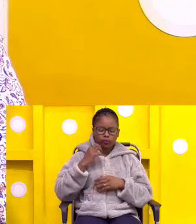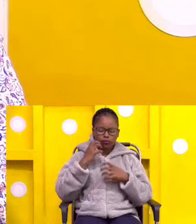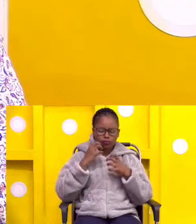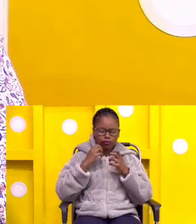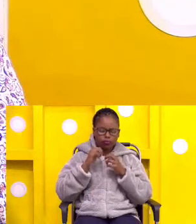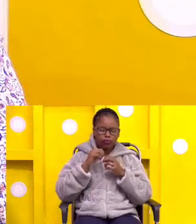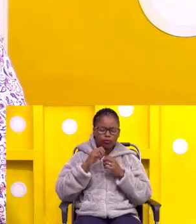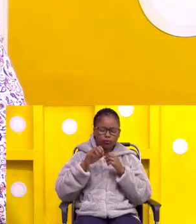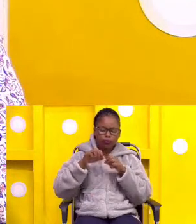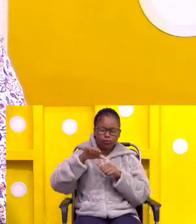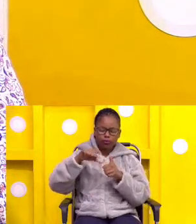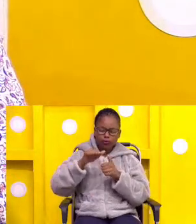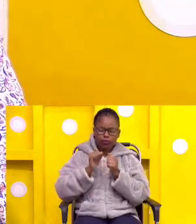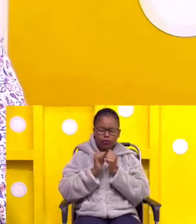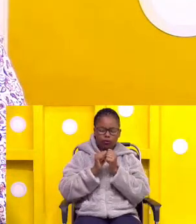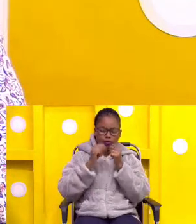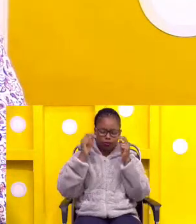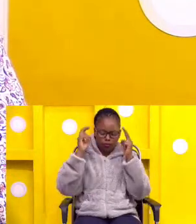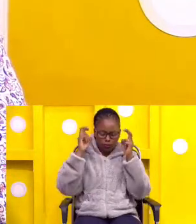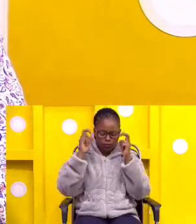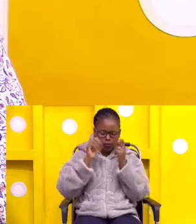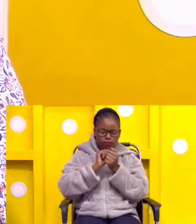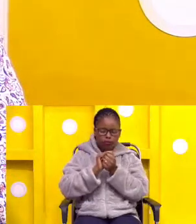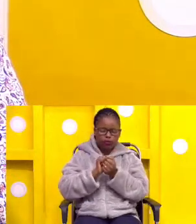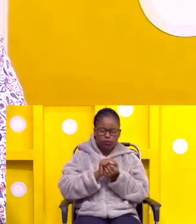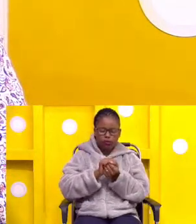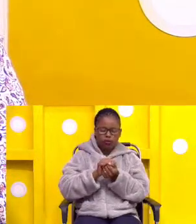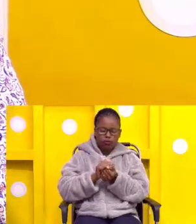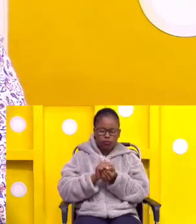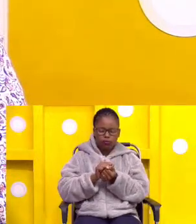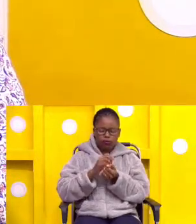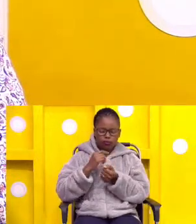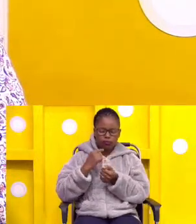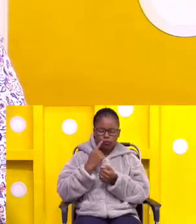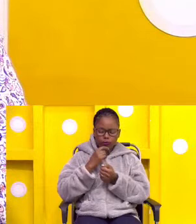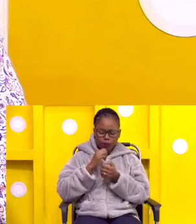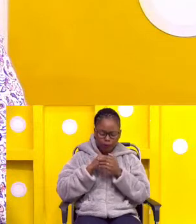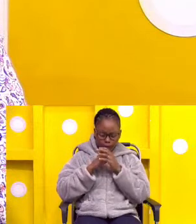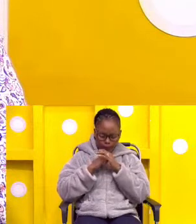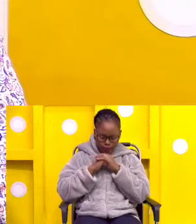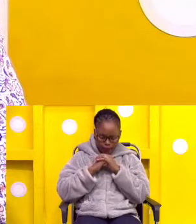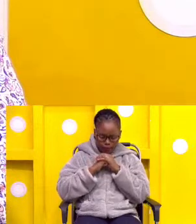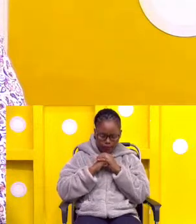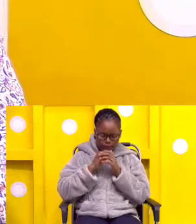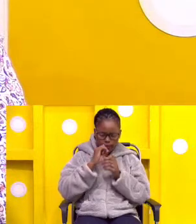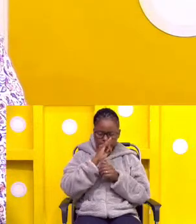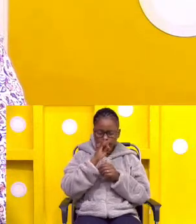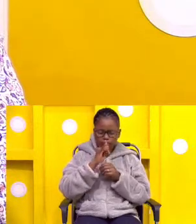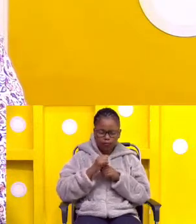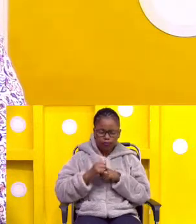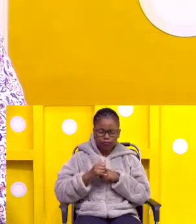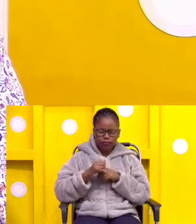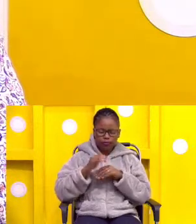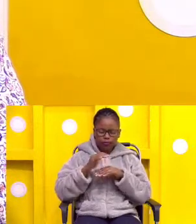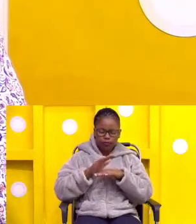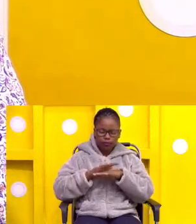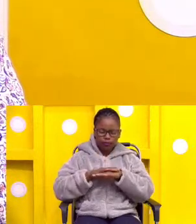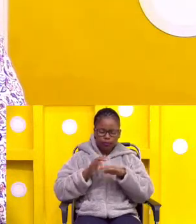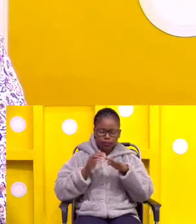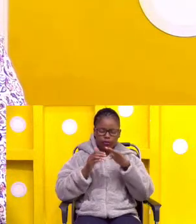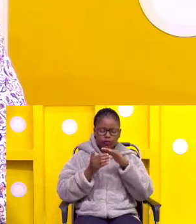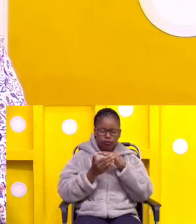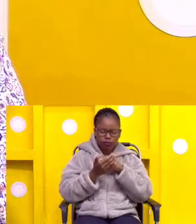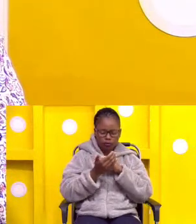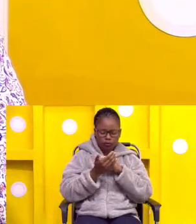ndaimono hamwe na andu acio aria mainamagirira saitani matutuiragio tuku na muthenya. Dukareke tutuirike